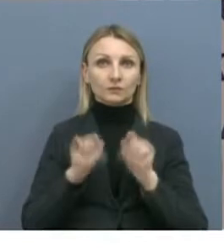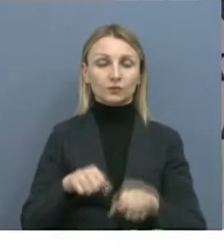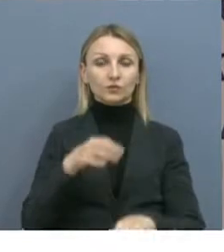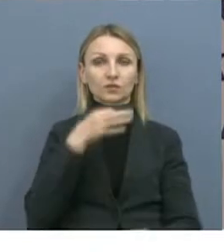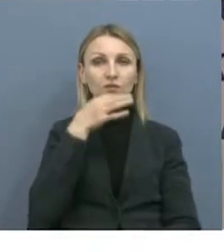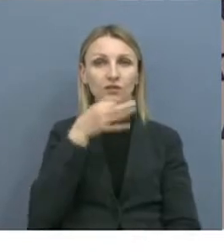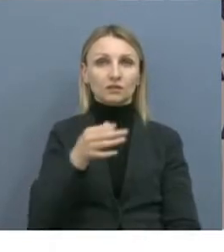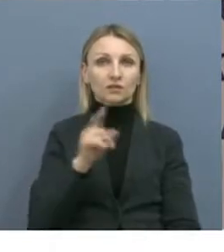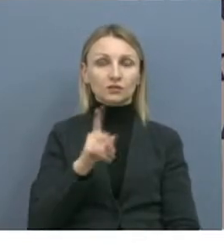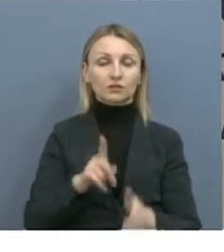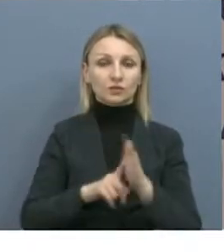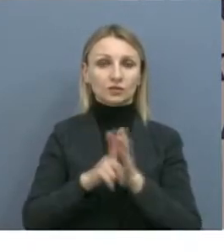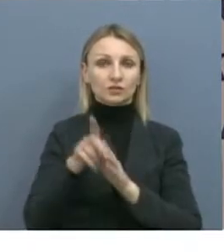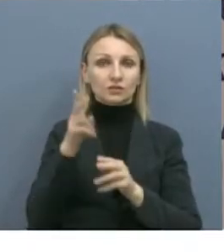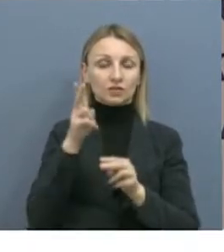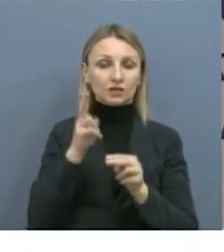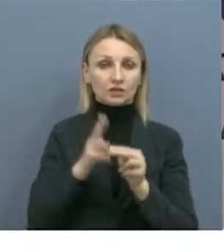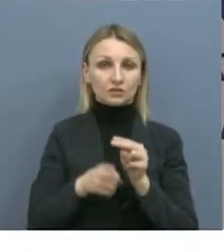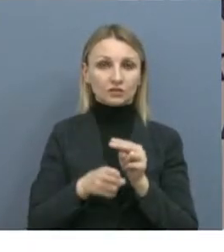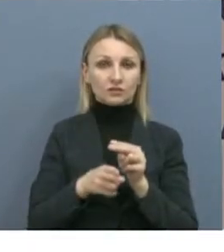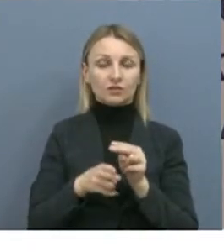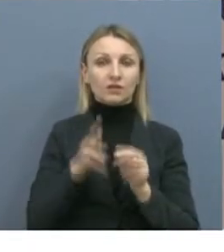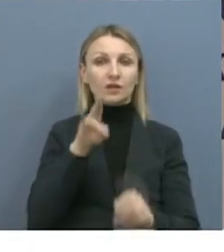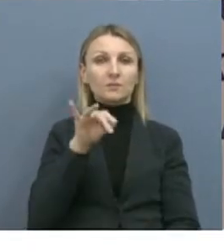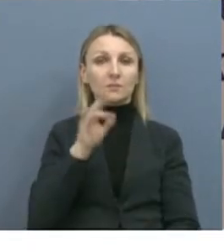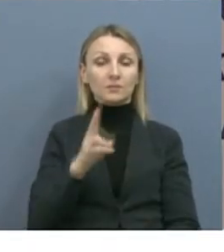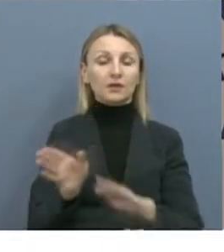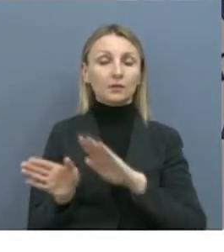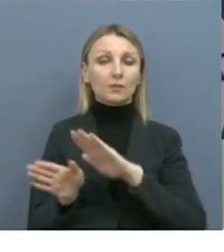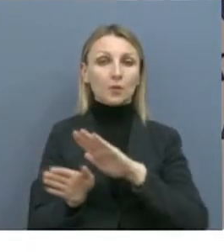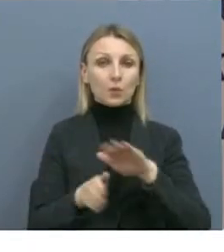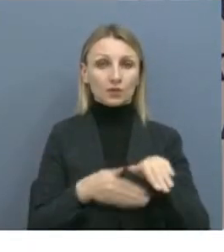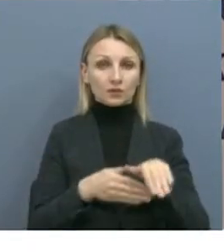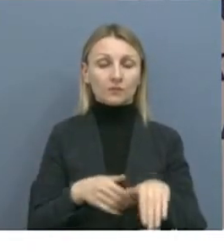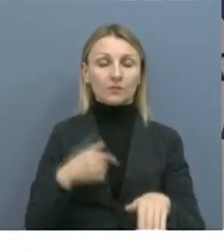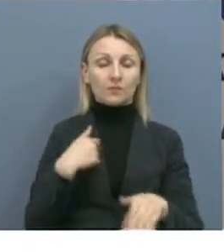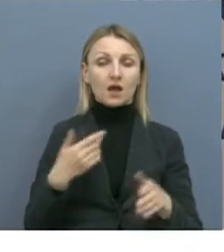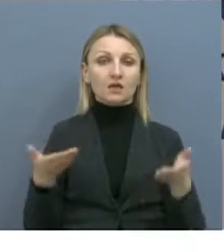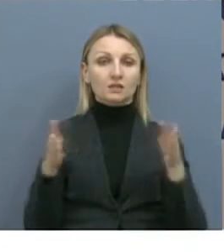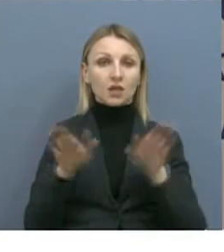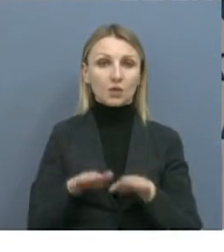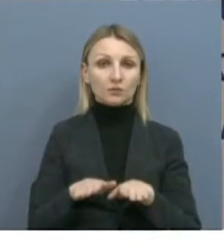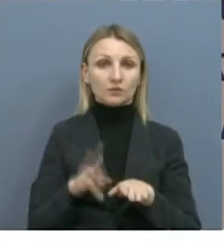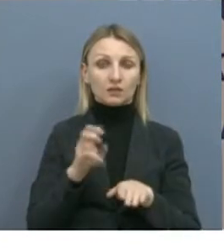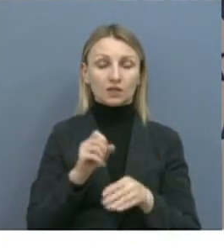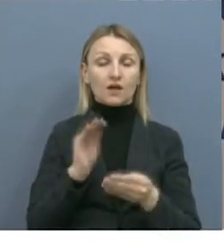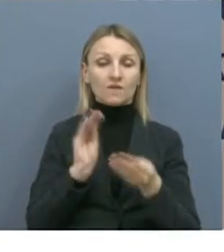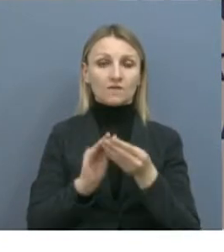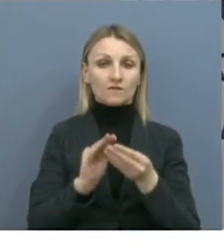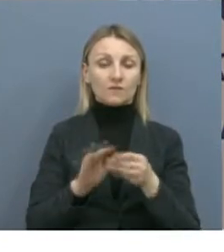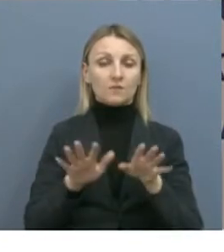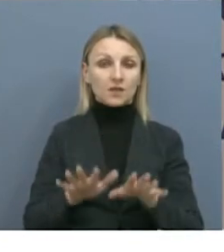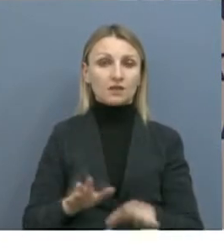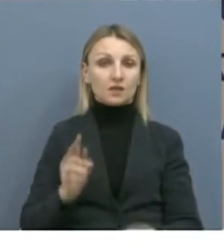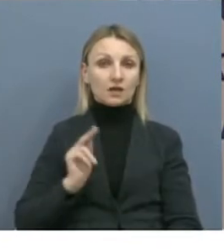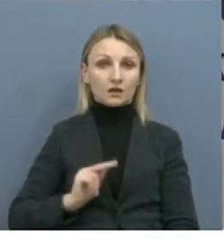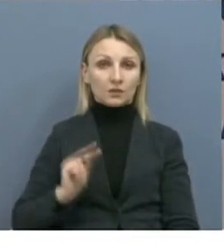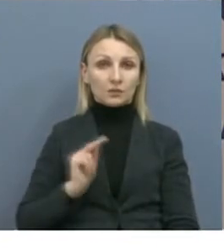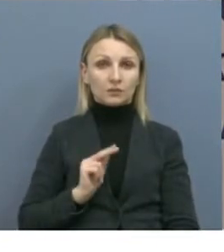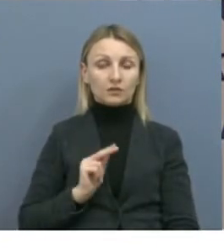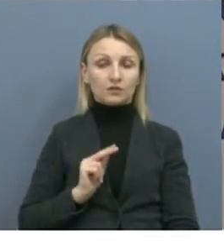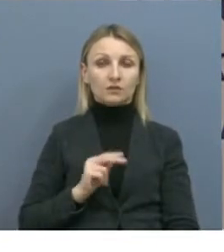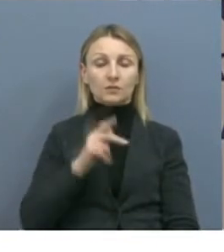паводок подходит к завершению. Пик, как я сказал, уже пройден. Вместе с тем остаемся мы на боевых постах, продолжаем мониторить ситуацию на